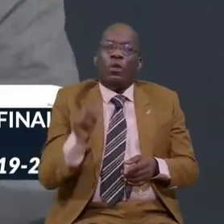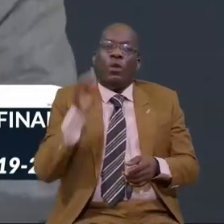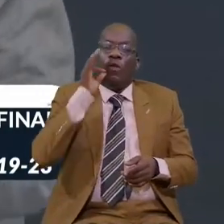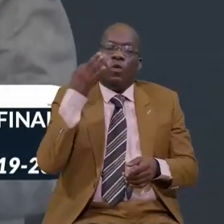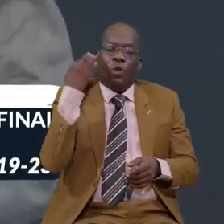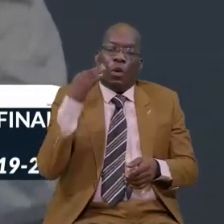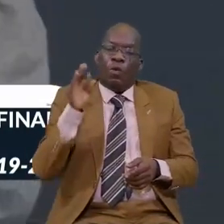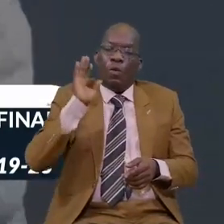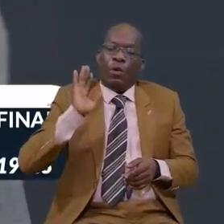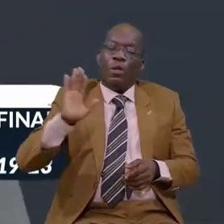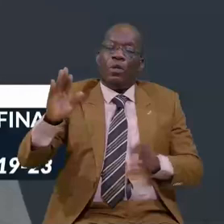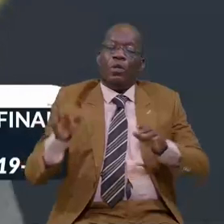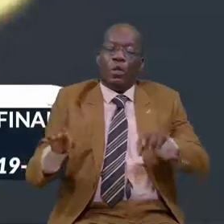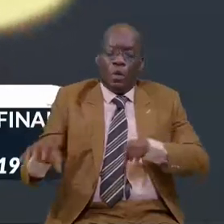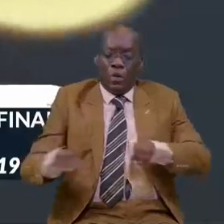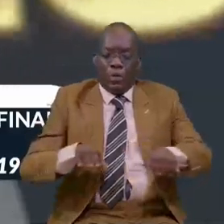ses œuvres.